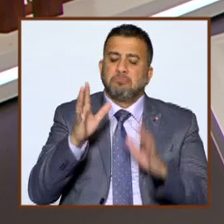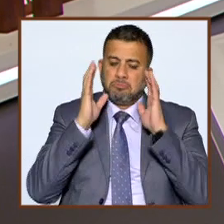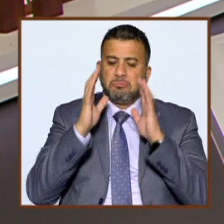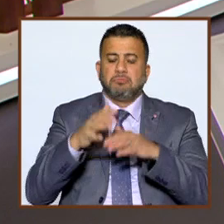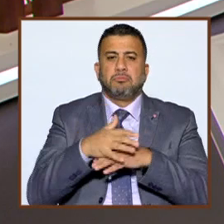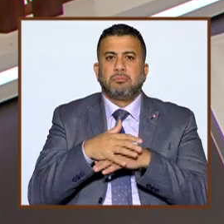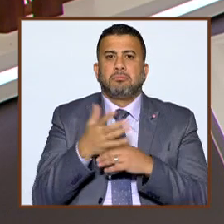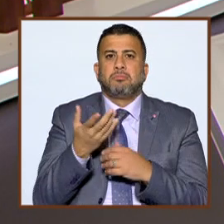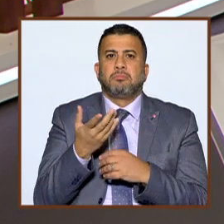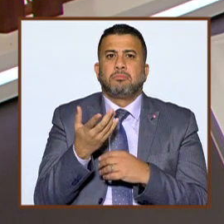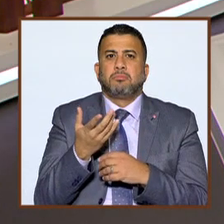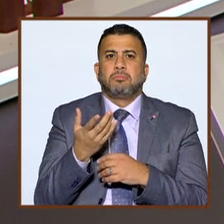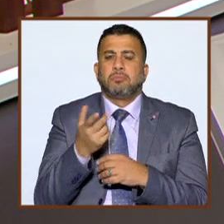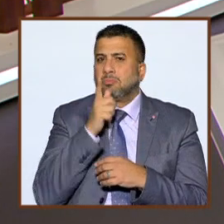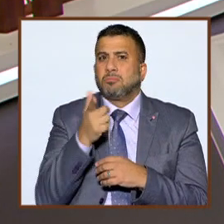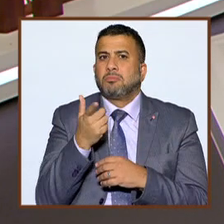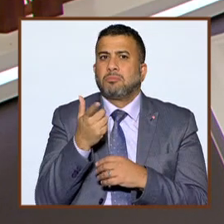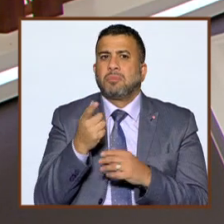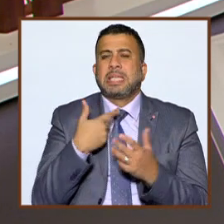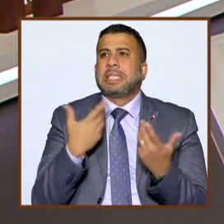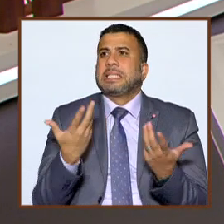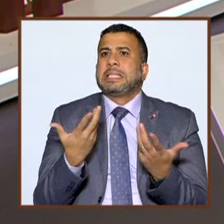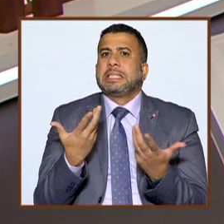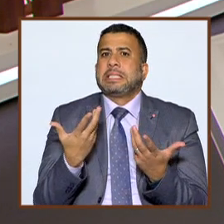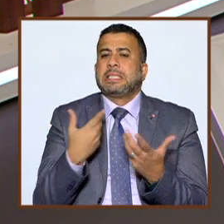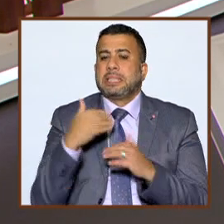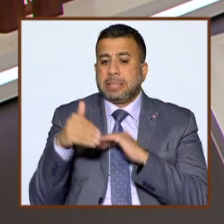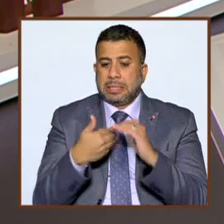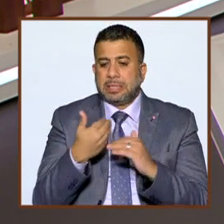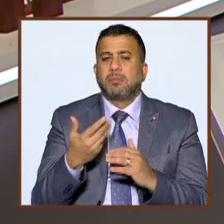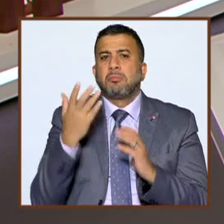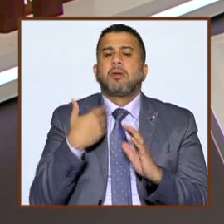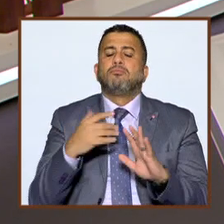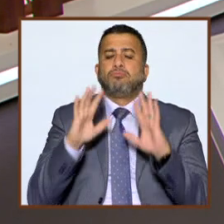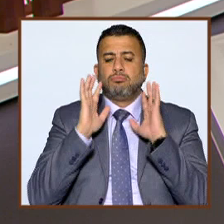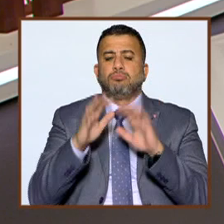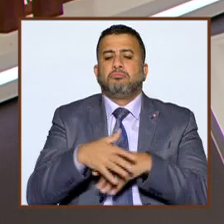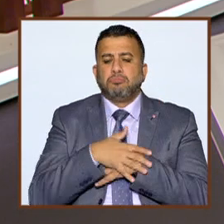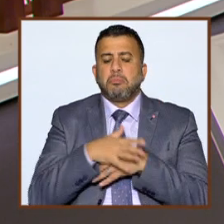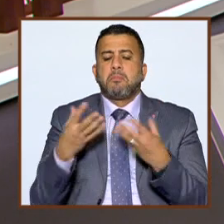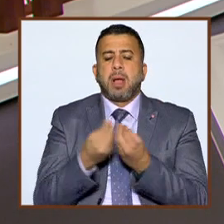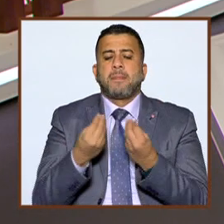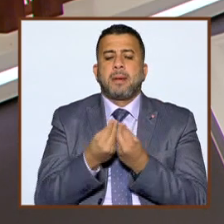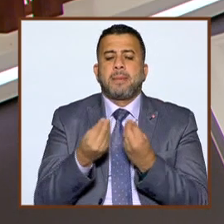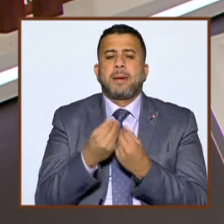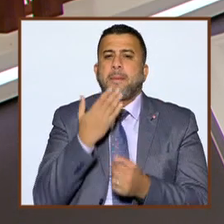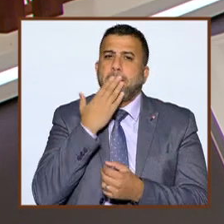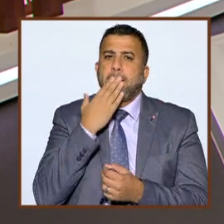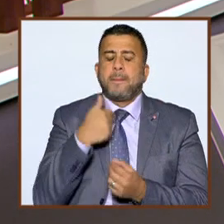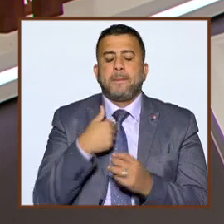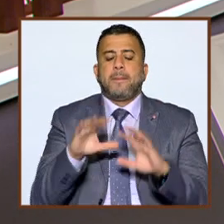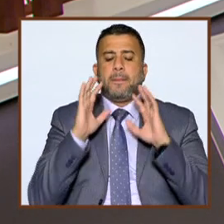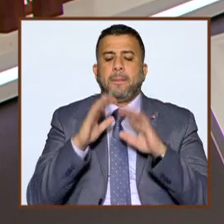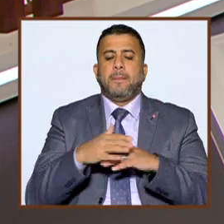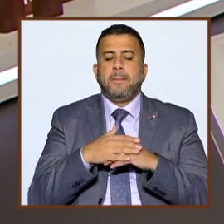قلت إذا خرجت خاف يصير شيء يعني فتنة ولا شيء، يقول ليش خرج، وصليت معهم، هل علي شيء؟ هل أعيد الصلاة أم